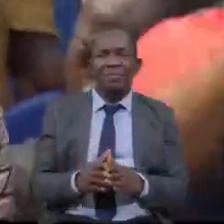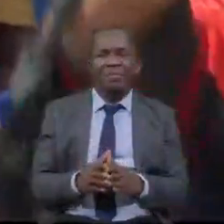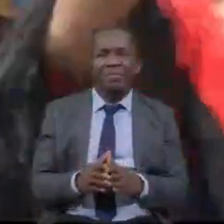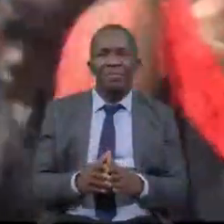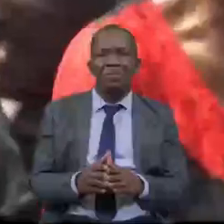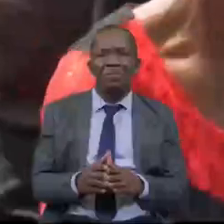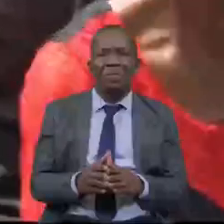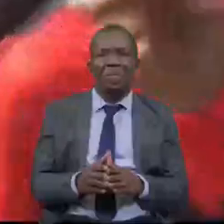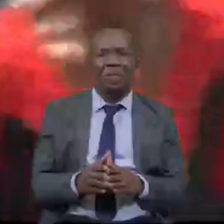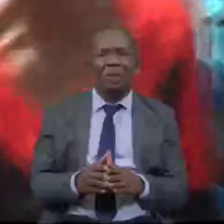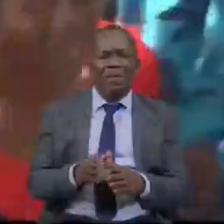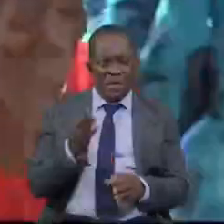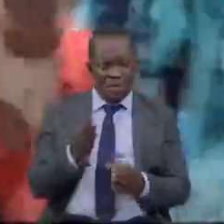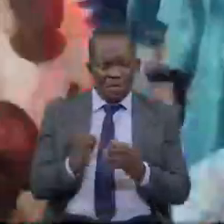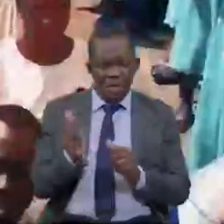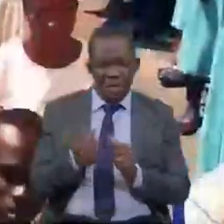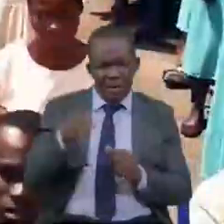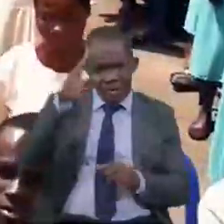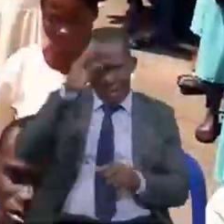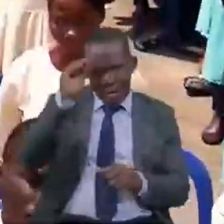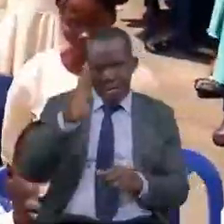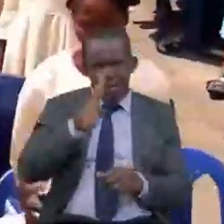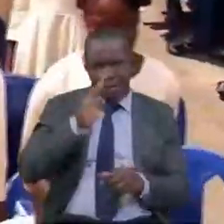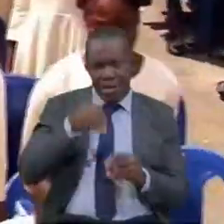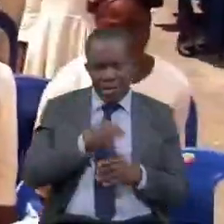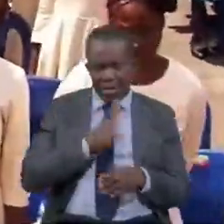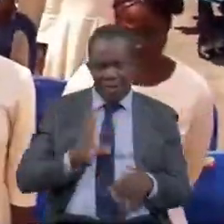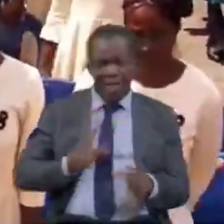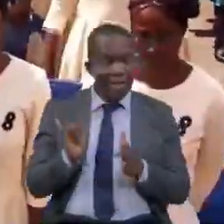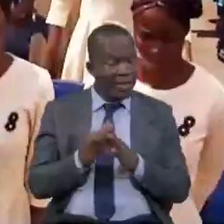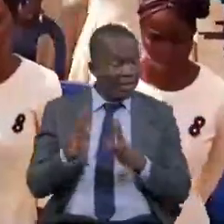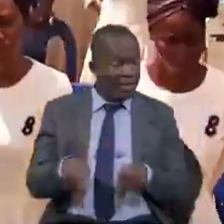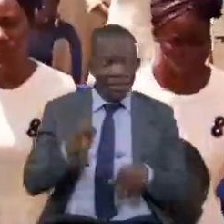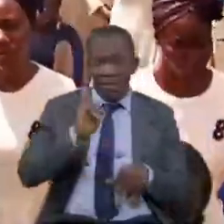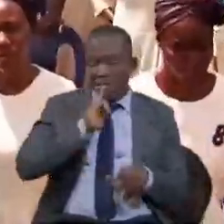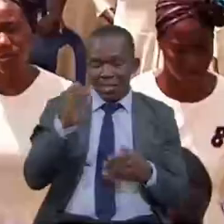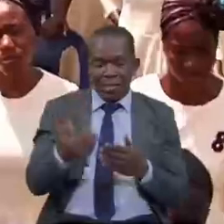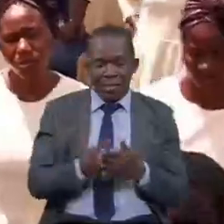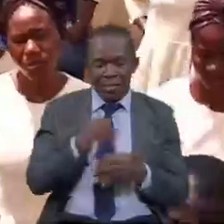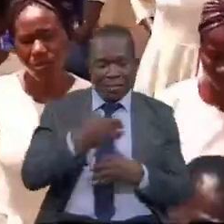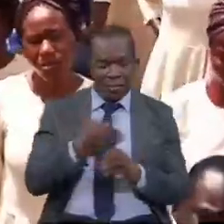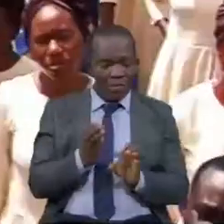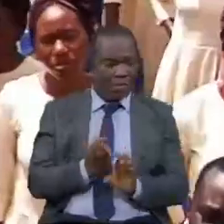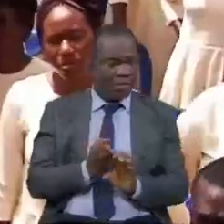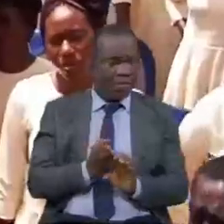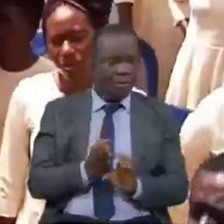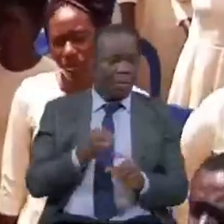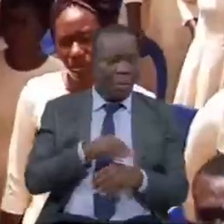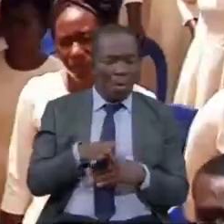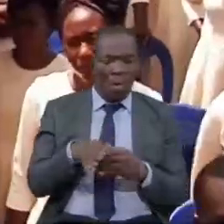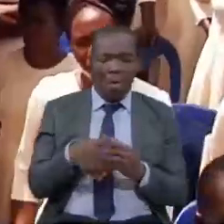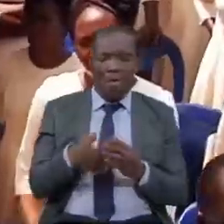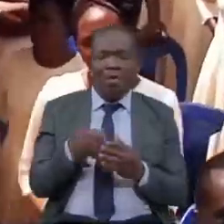Si quelqu'un est en Christ, il est une nouvelle créature, nouvelle création. Les choses anciennes sont